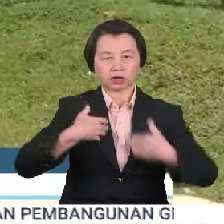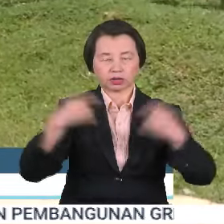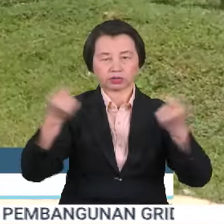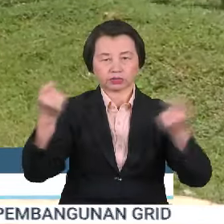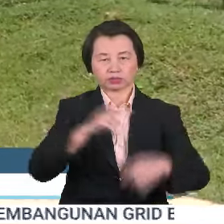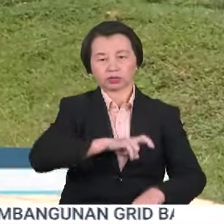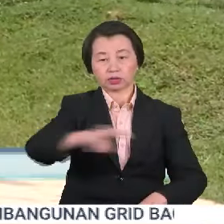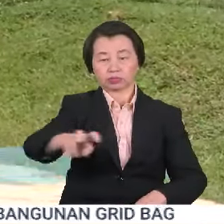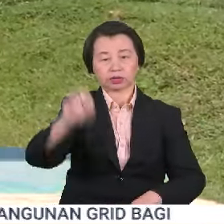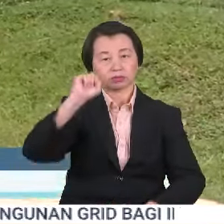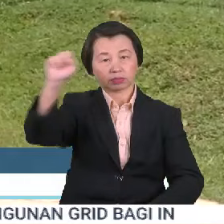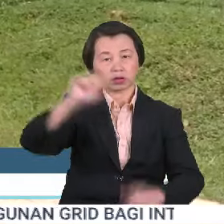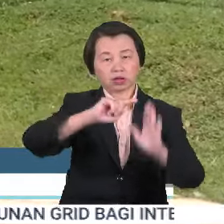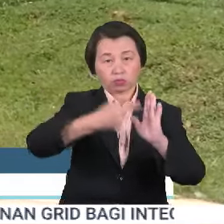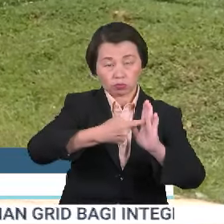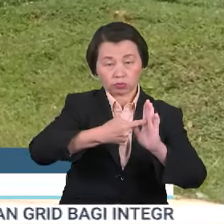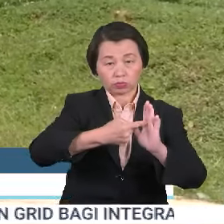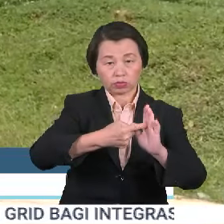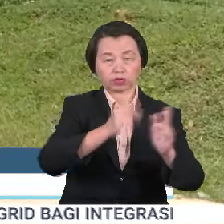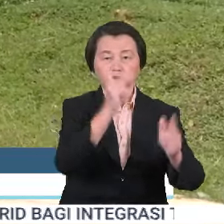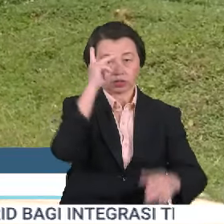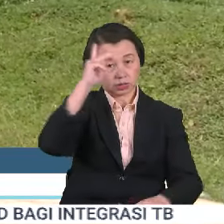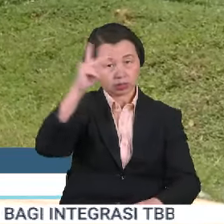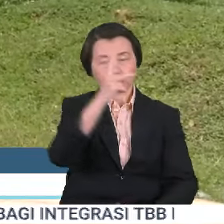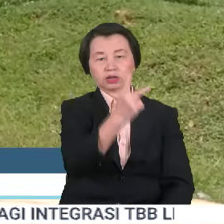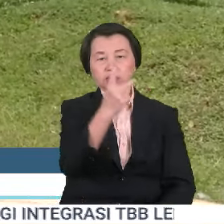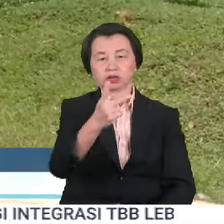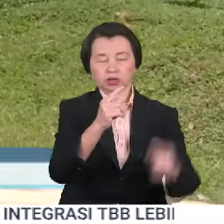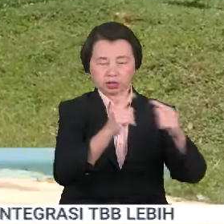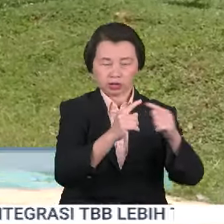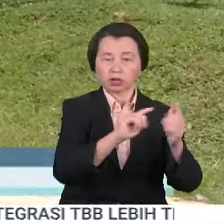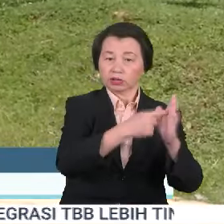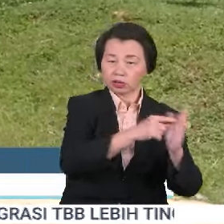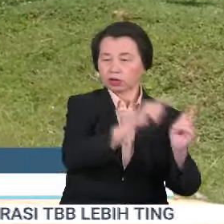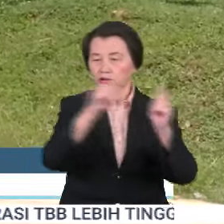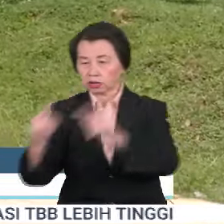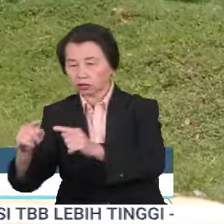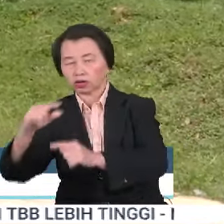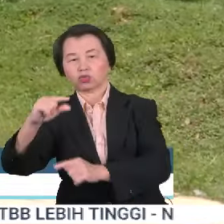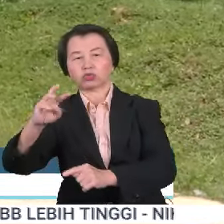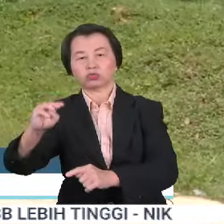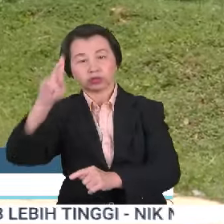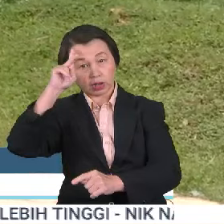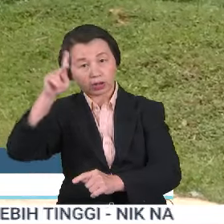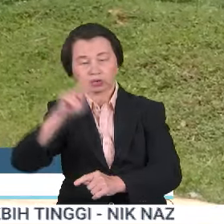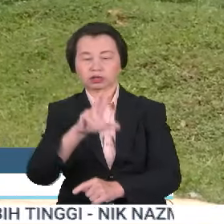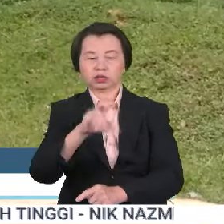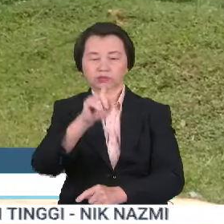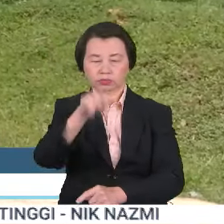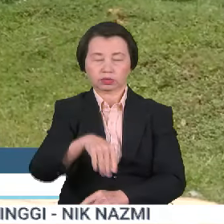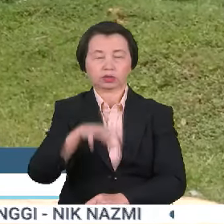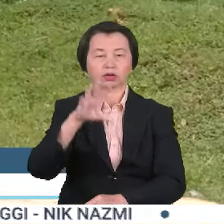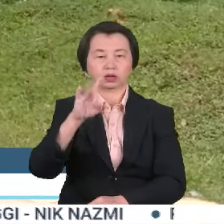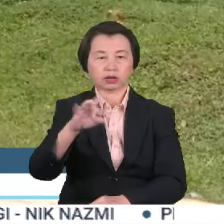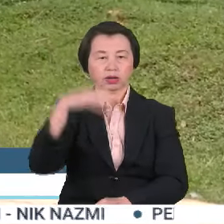Kembara kemerdekaan bermula daripada Kota Baru Kelantan ke kampung jerek di gua musang pada 30 hari bulan kita